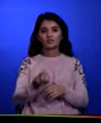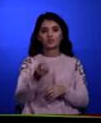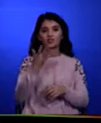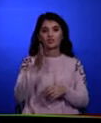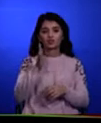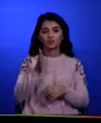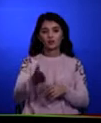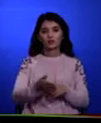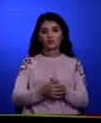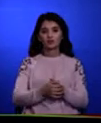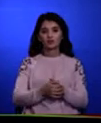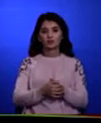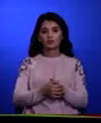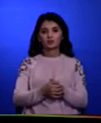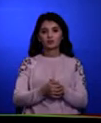necha bo'lar ekan?